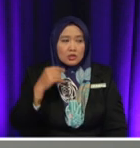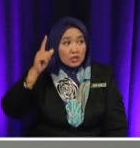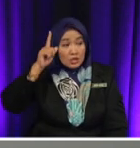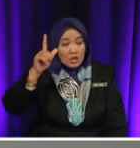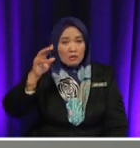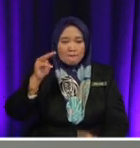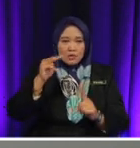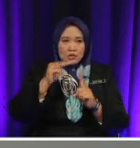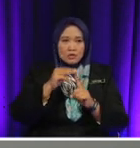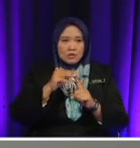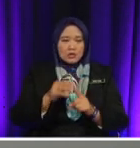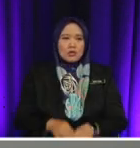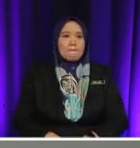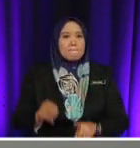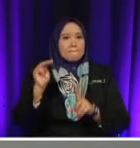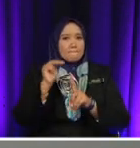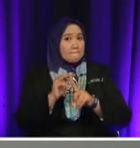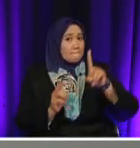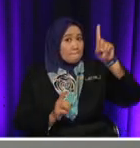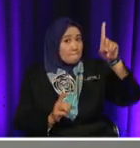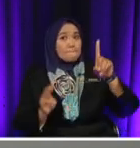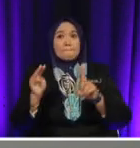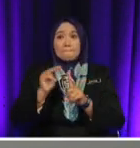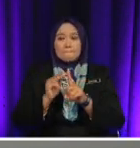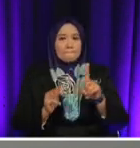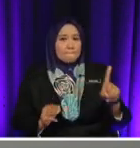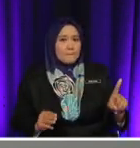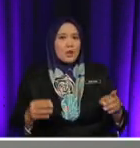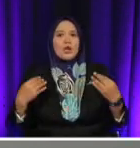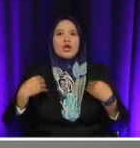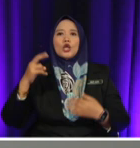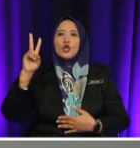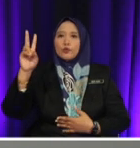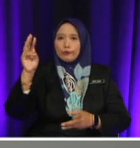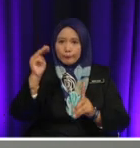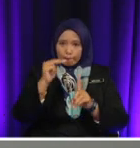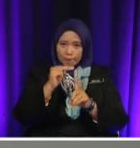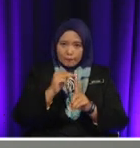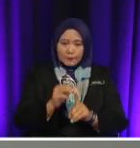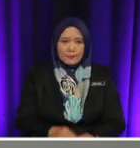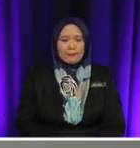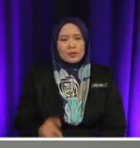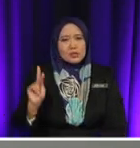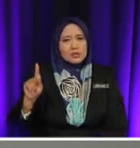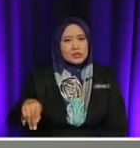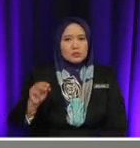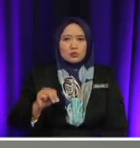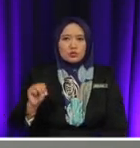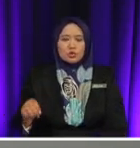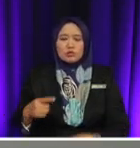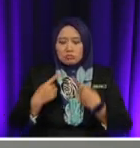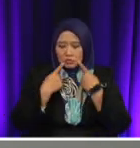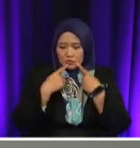dia markah pertama dan markah kedua tadi diberikan dua markah berdasarkan dua poin so pastikan murid-murid jawab